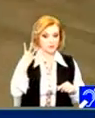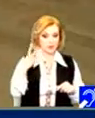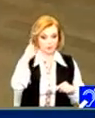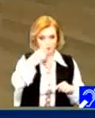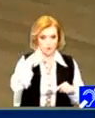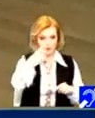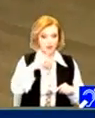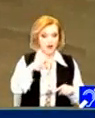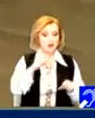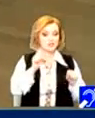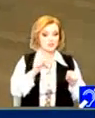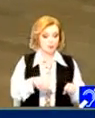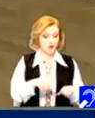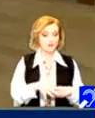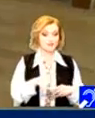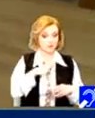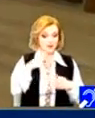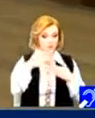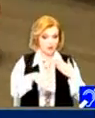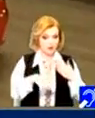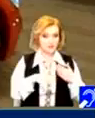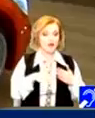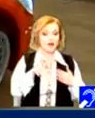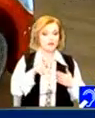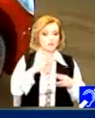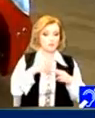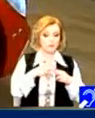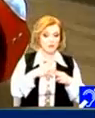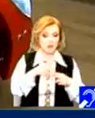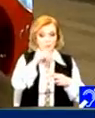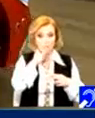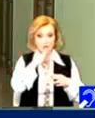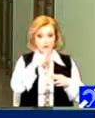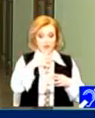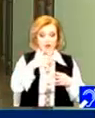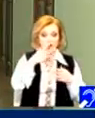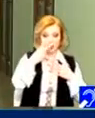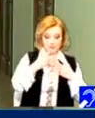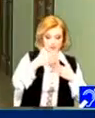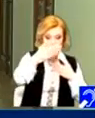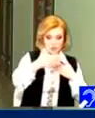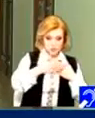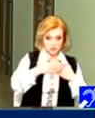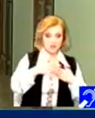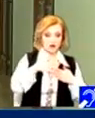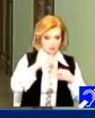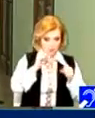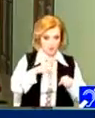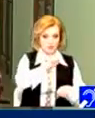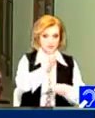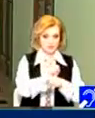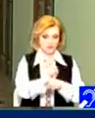UTM. Aceasta poate depista obstacolele, le poate ocoli, vede mașina din față, iar dacă este prea aproape, o poate ocoli și